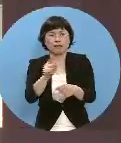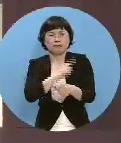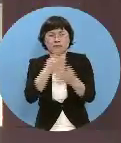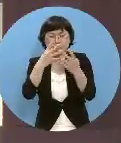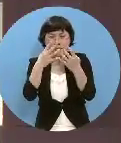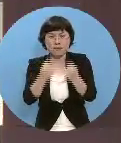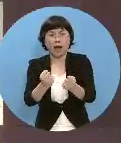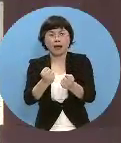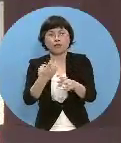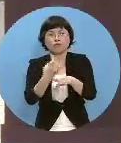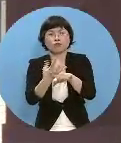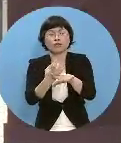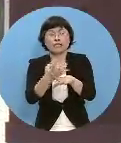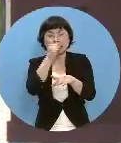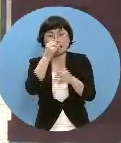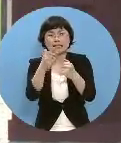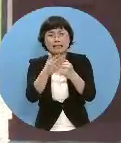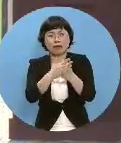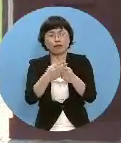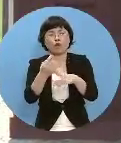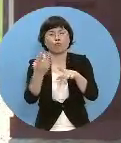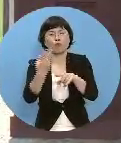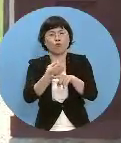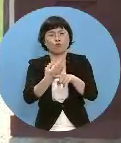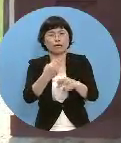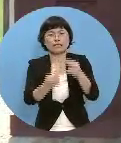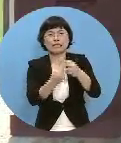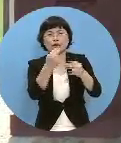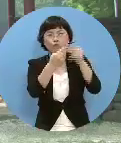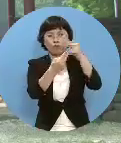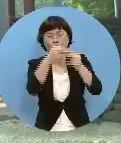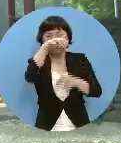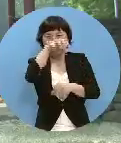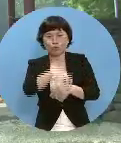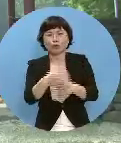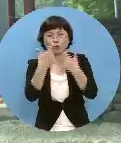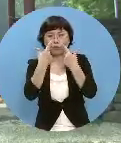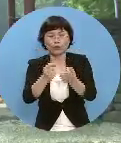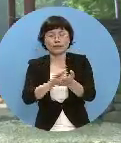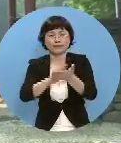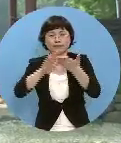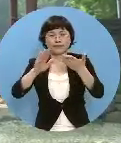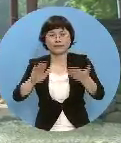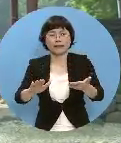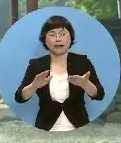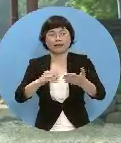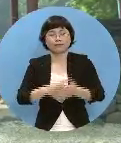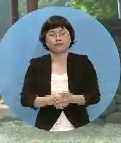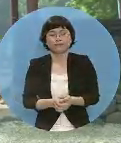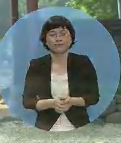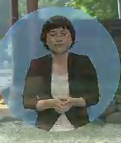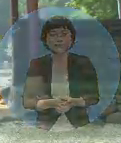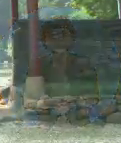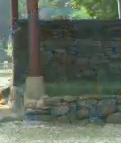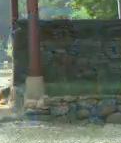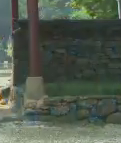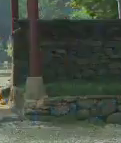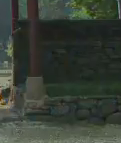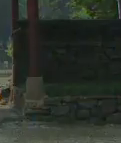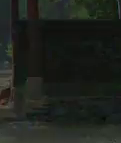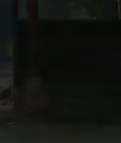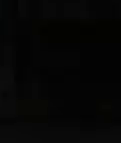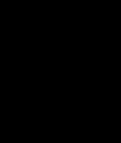우리 불교 문화의 보물창고로 불리고 있습니다. 생명의 땅 전남 도정 뉴스 정혜지입니다.